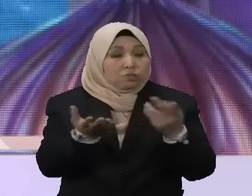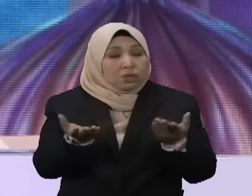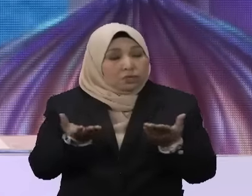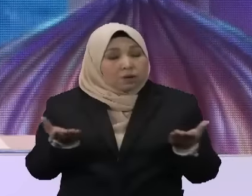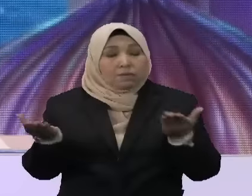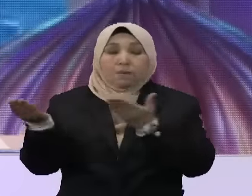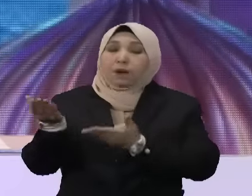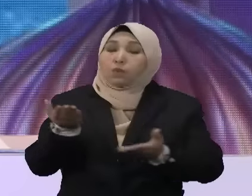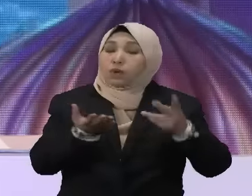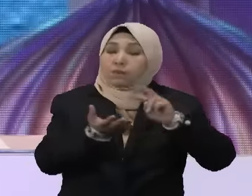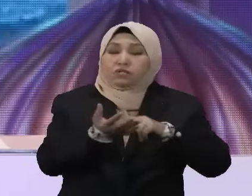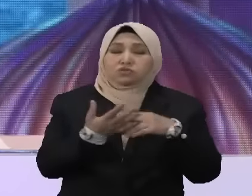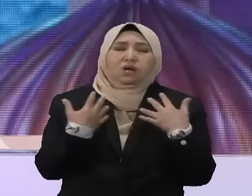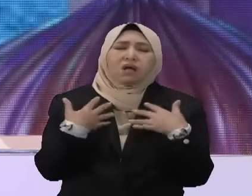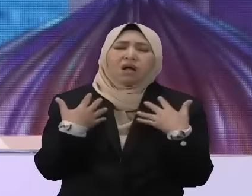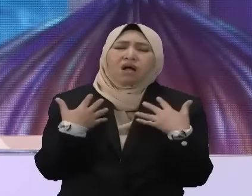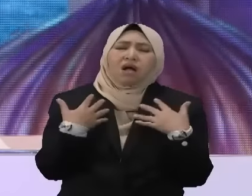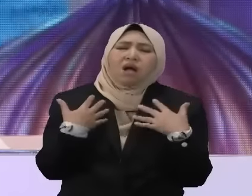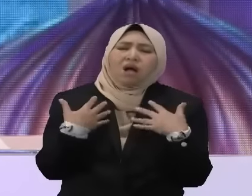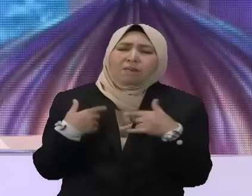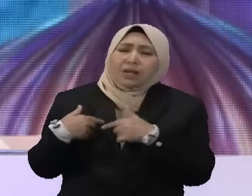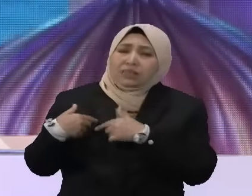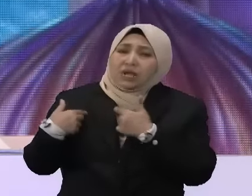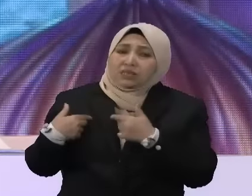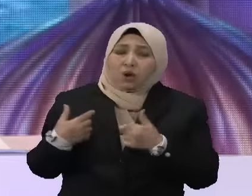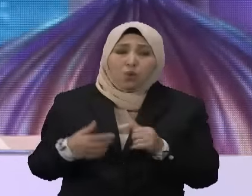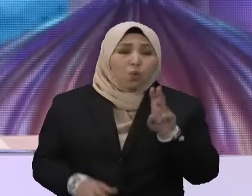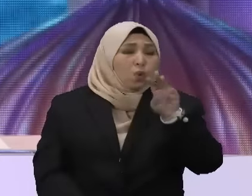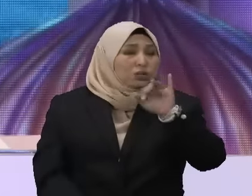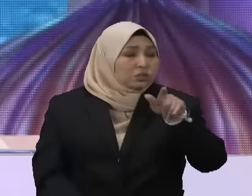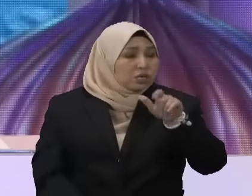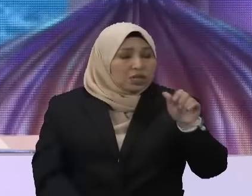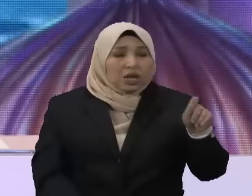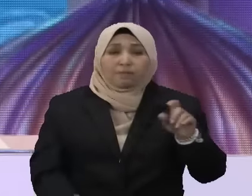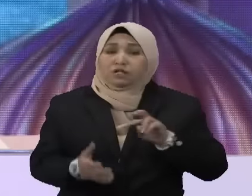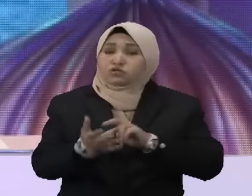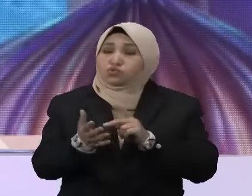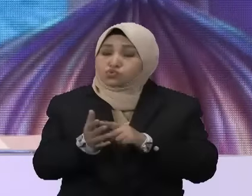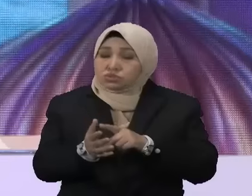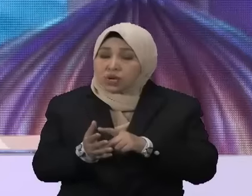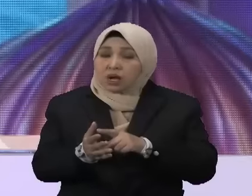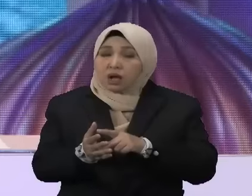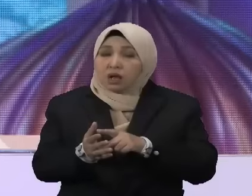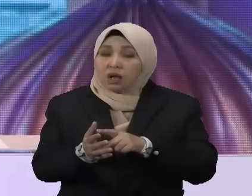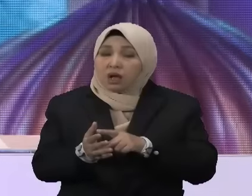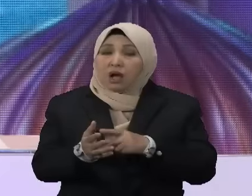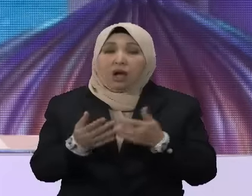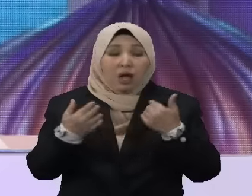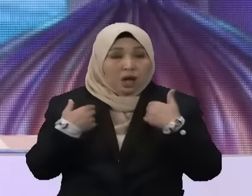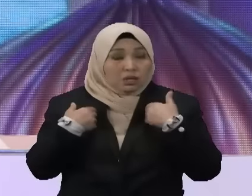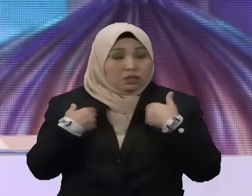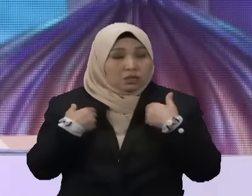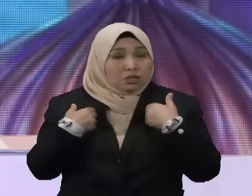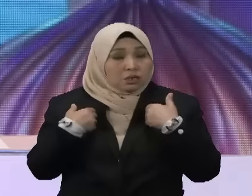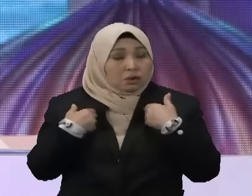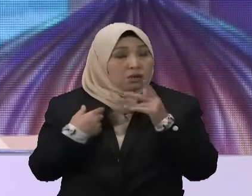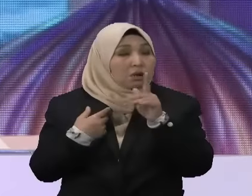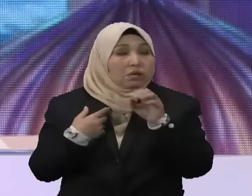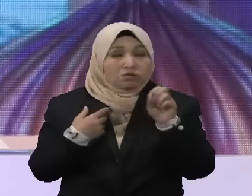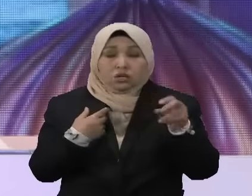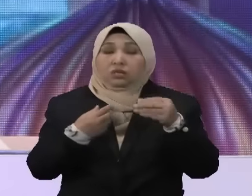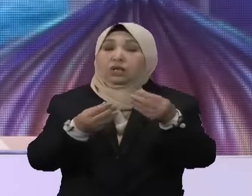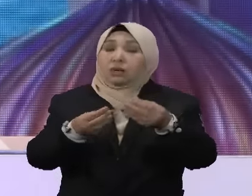membawa maksud gemetar hatinya. Perkataan wajilat di sini adalah menunjukkan bahawasanya ada efek yang telah diberikan kepada